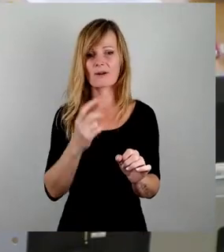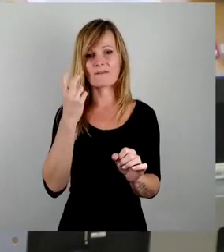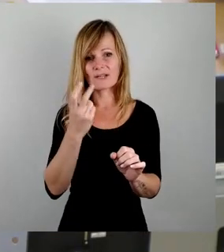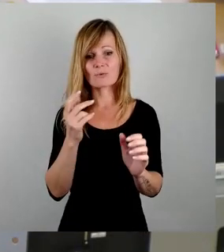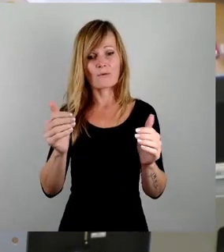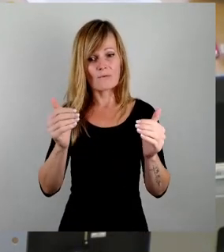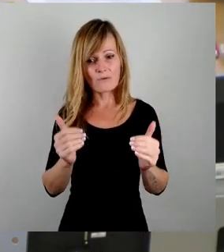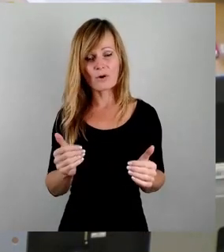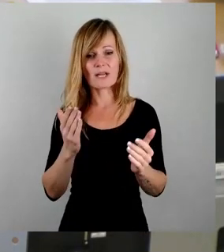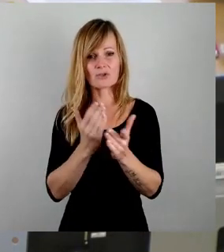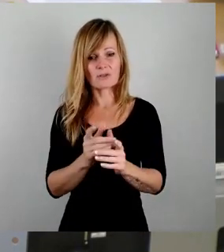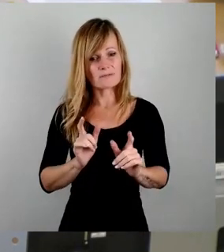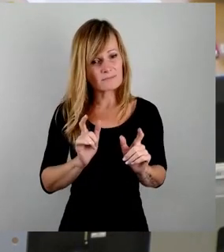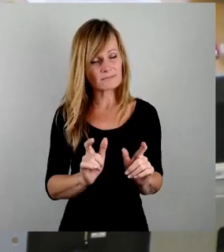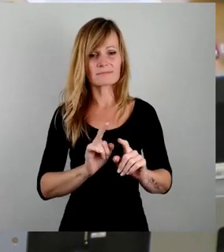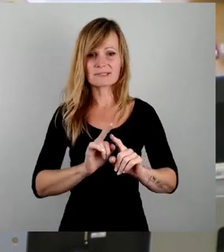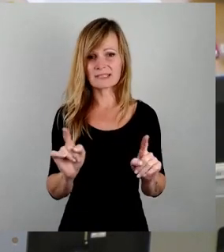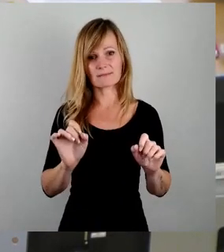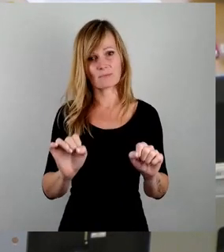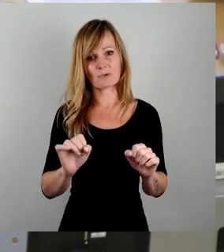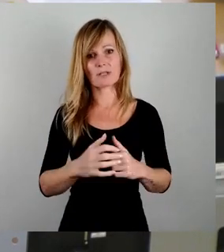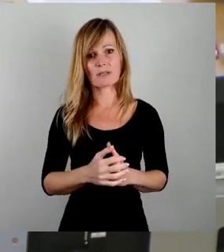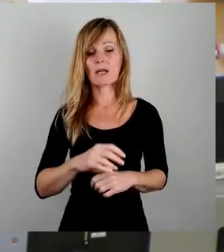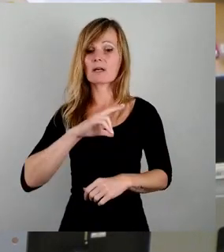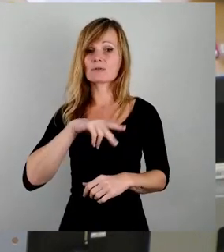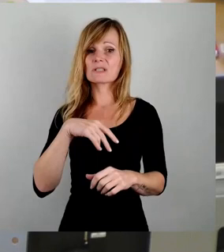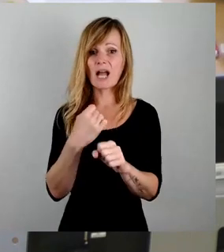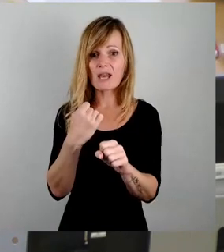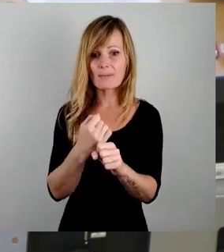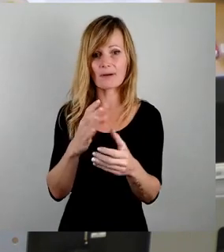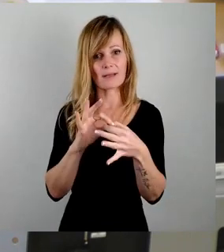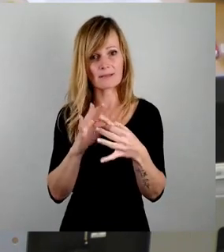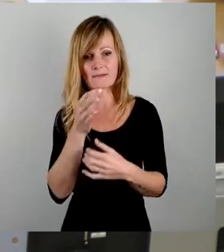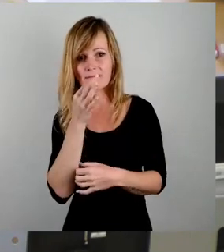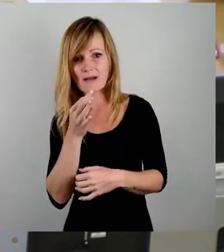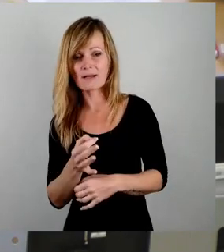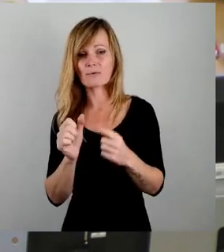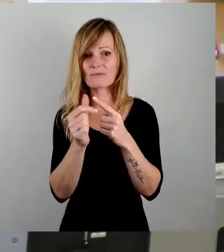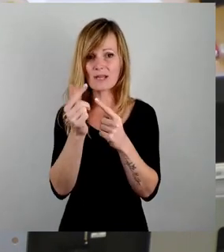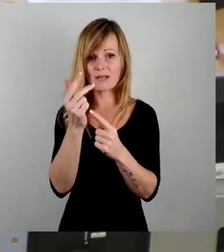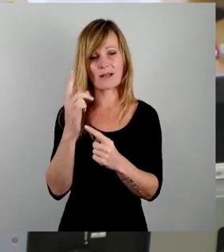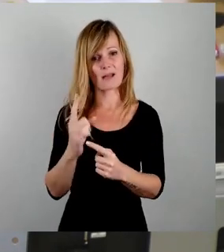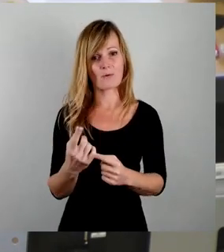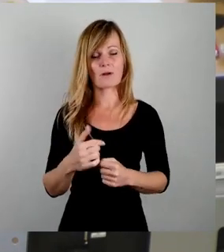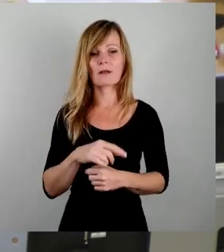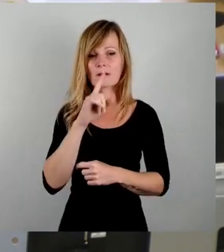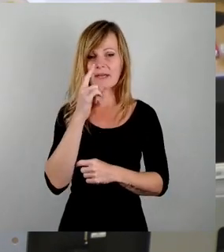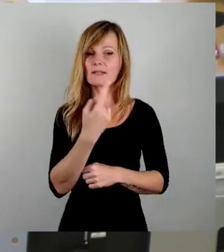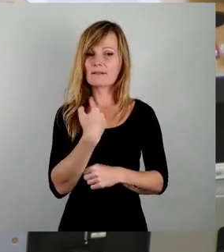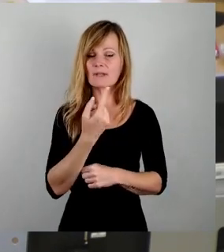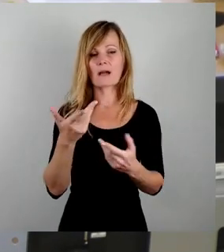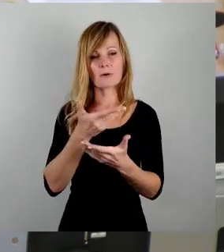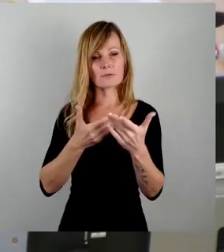sie überhaupt entstehen. Und da ist natürlich Sozialarbeit eine Frage und ganz viele andere Dinge. Wenn wir jetzt reden über Bürger